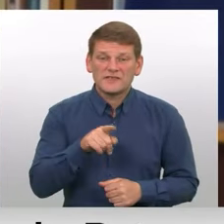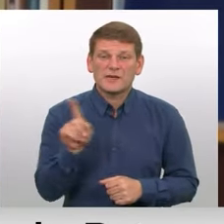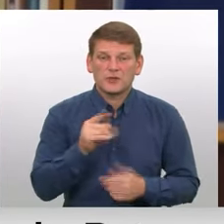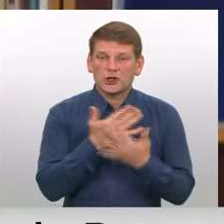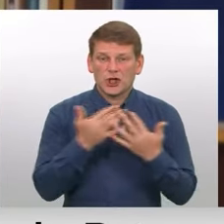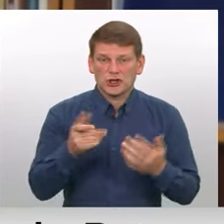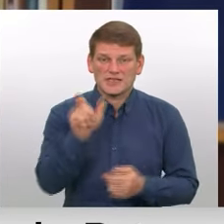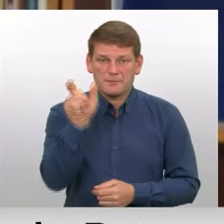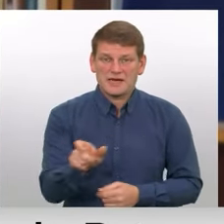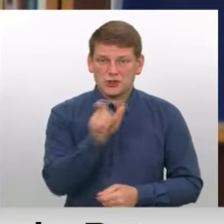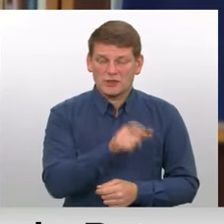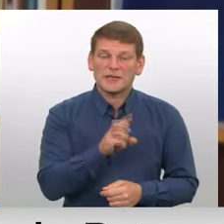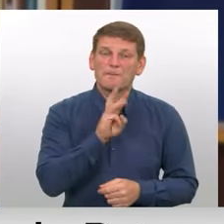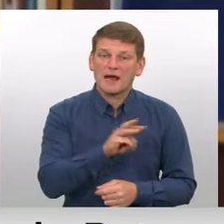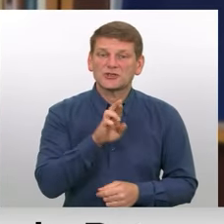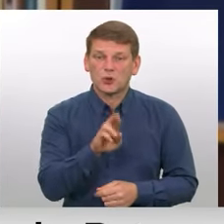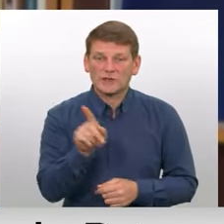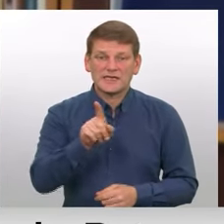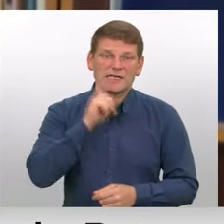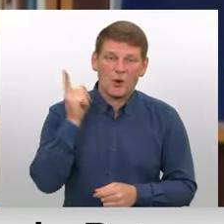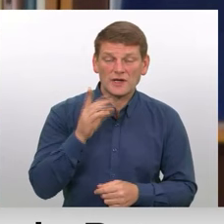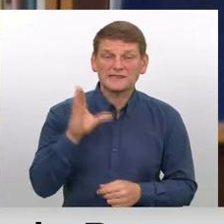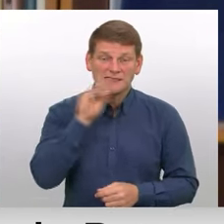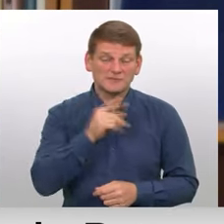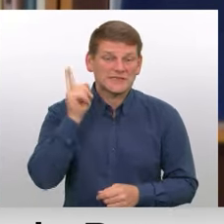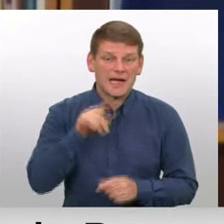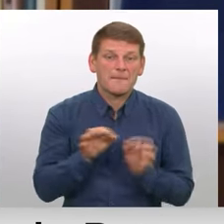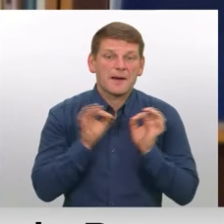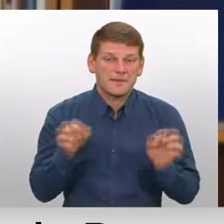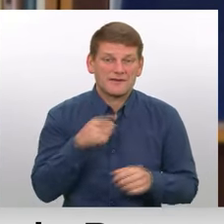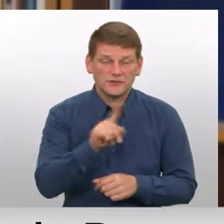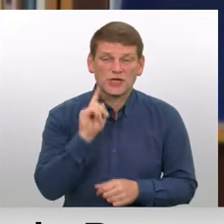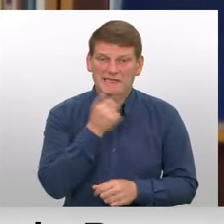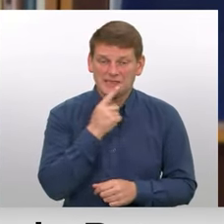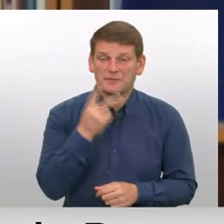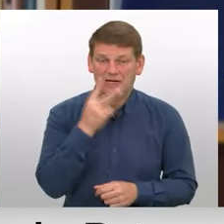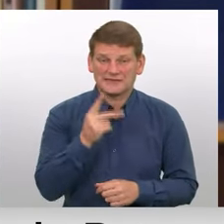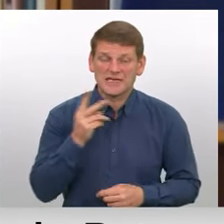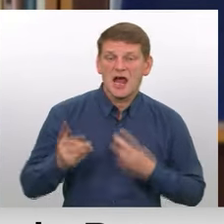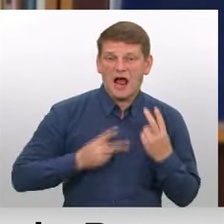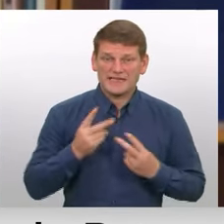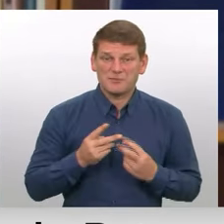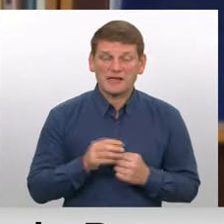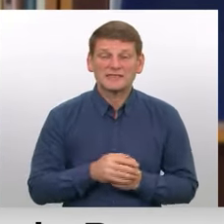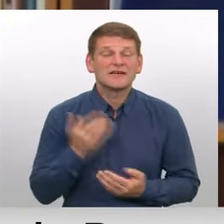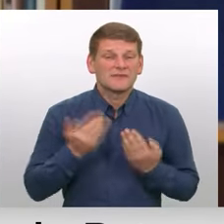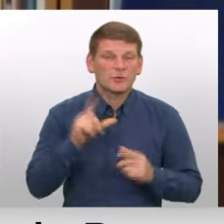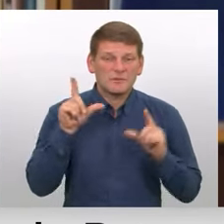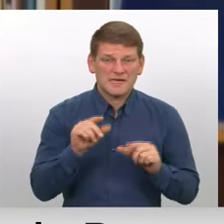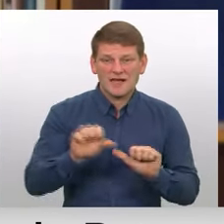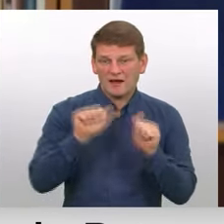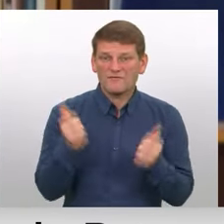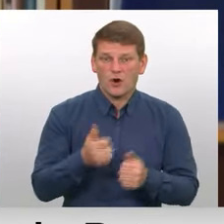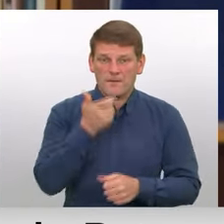dažādas personības. Marks Rute ir jaunāks, iespējams, zināmā mērā viņš ir acīmredzami harizmātiskāks, varbūt mazāk